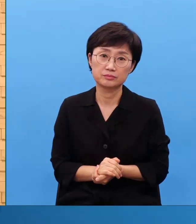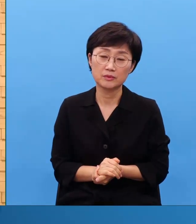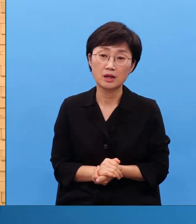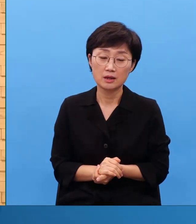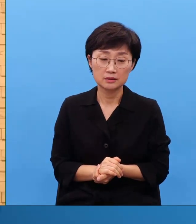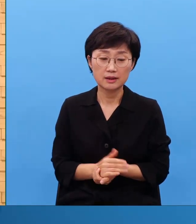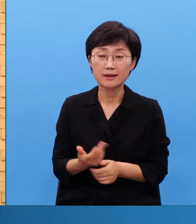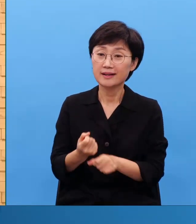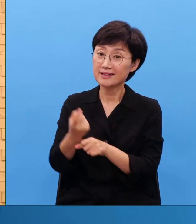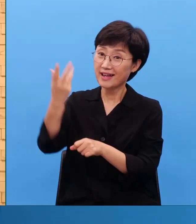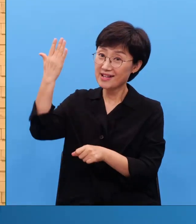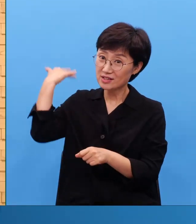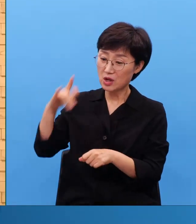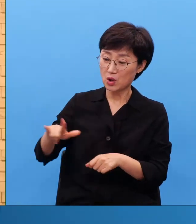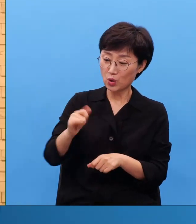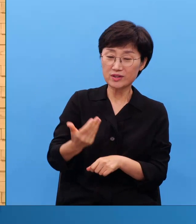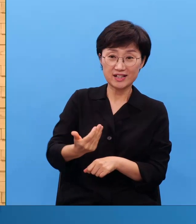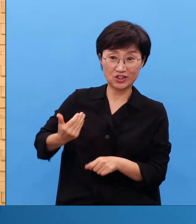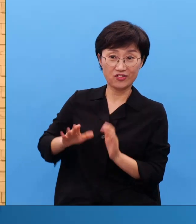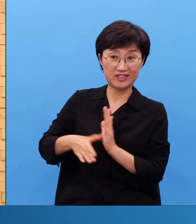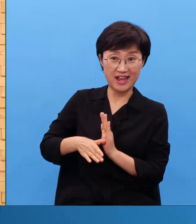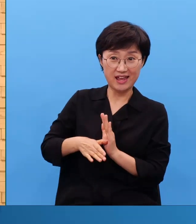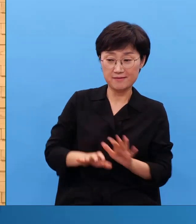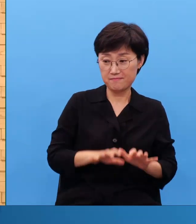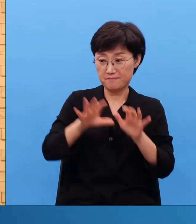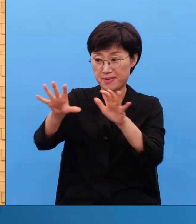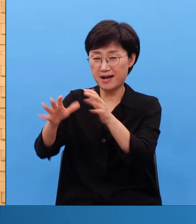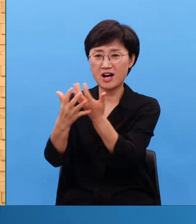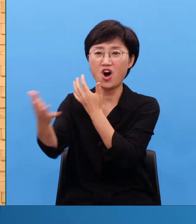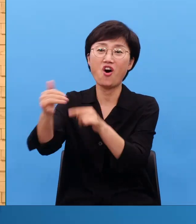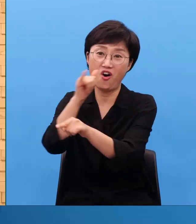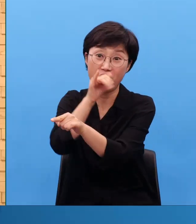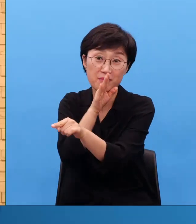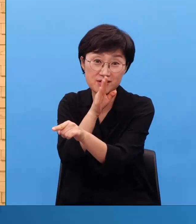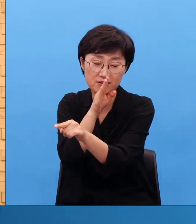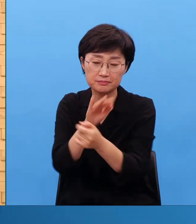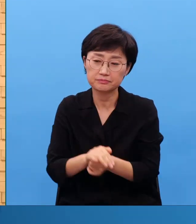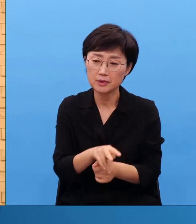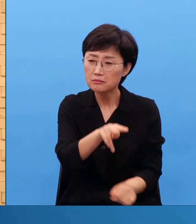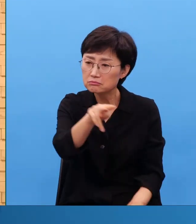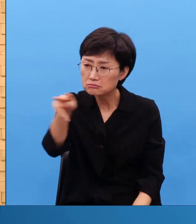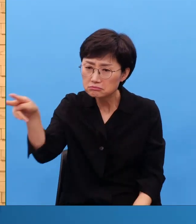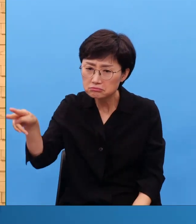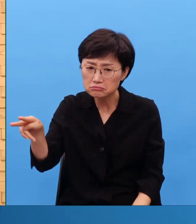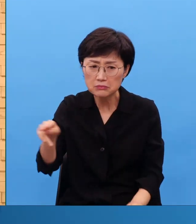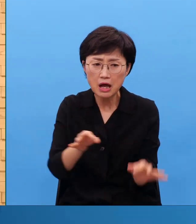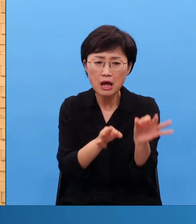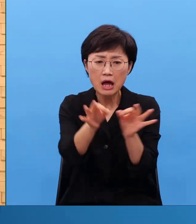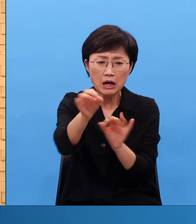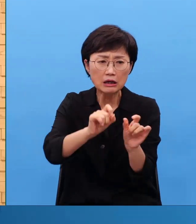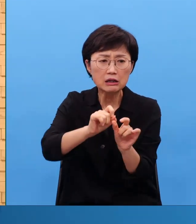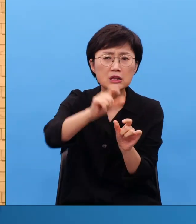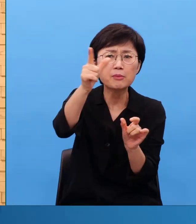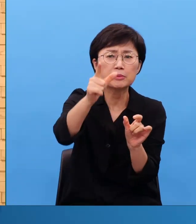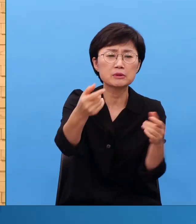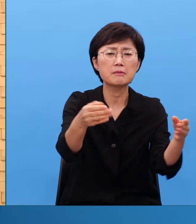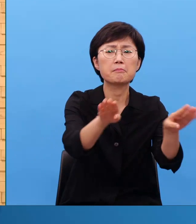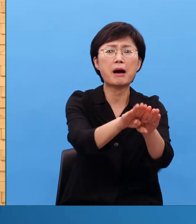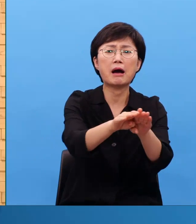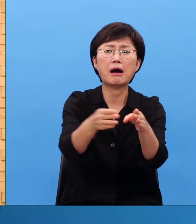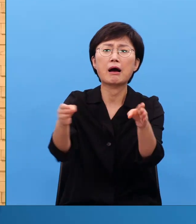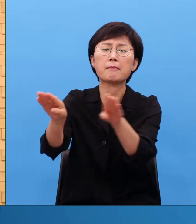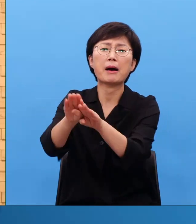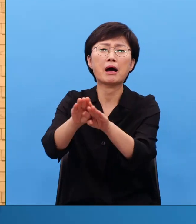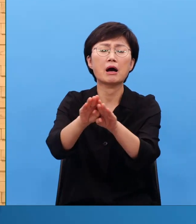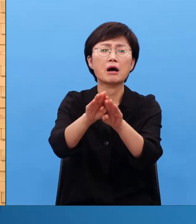갔는데 가보면 어느 정도 명절인 거 하니까 어느 그 정도의 가게는 문 닫았어요. And so it's such a big holiday in the U.S. when we